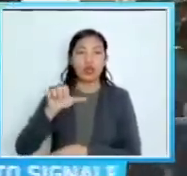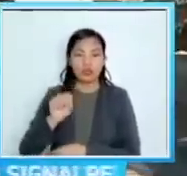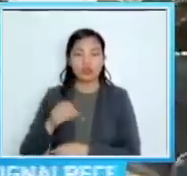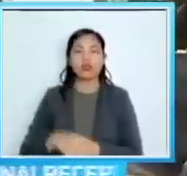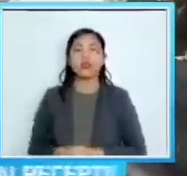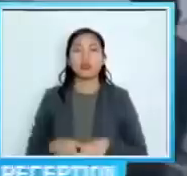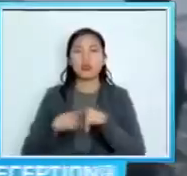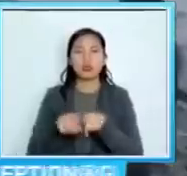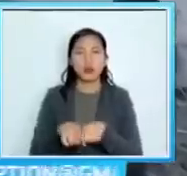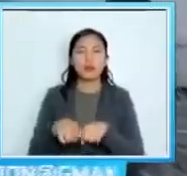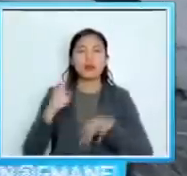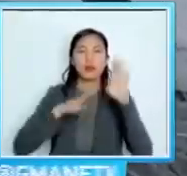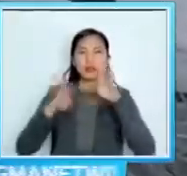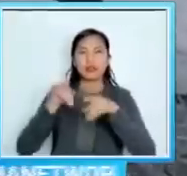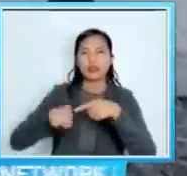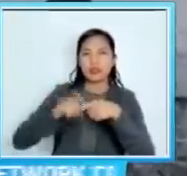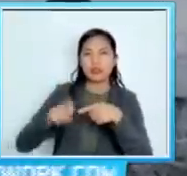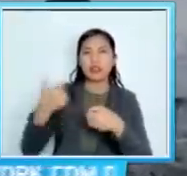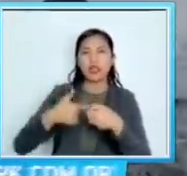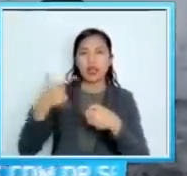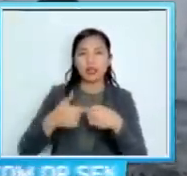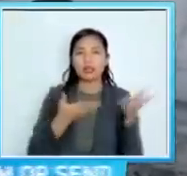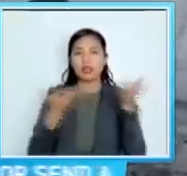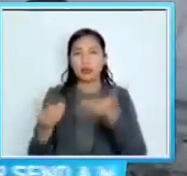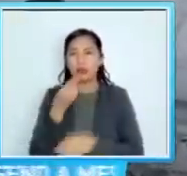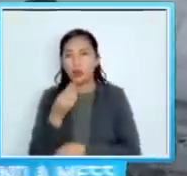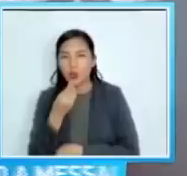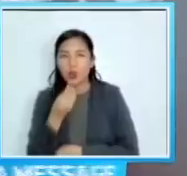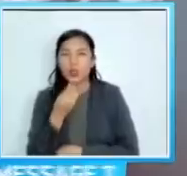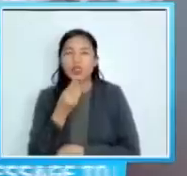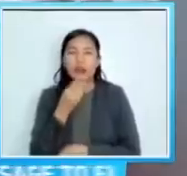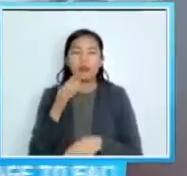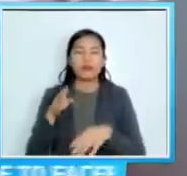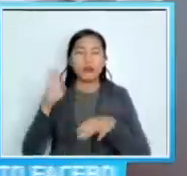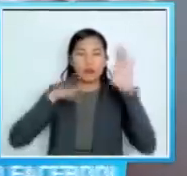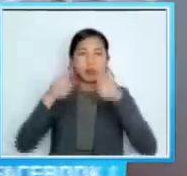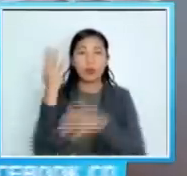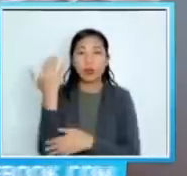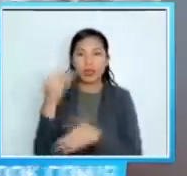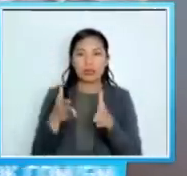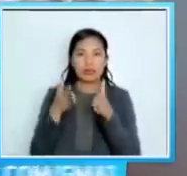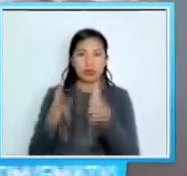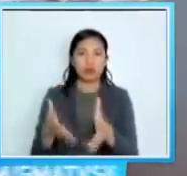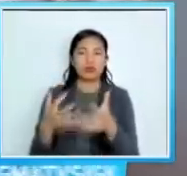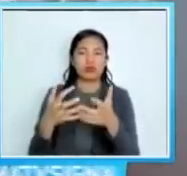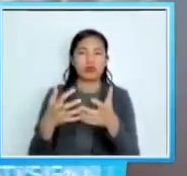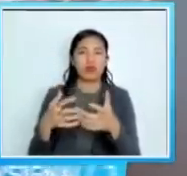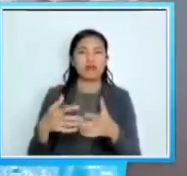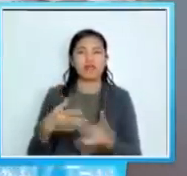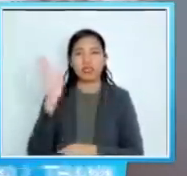ng gasolina at pagkain sa mga residenteng nasalanta dahil sa mga nasirang kalsada at tulay. Buong buhay ko, naaalala ko, ito na